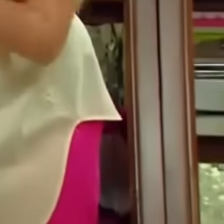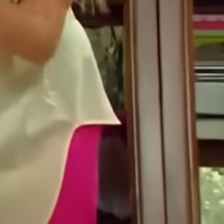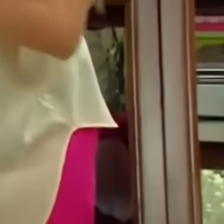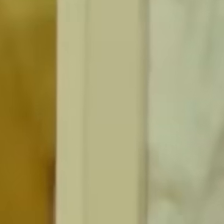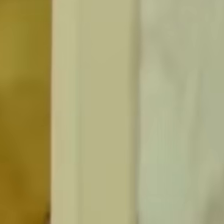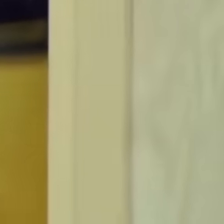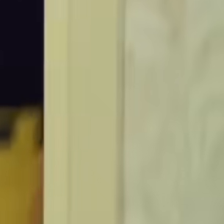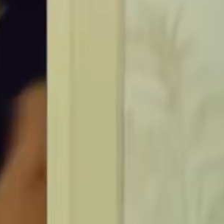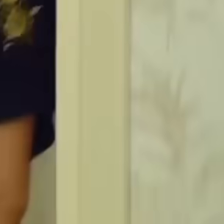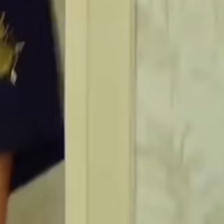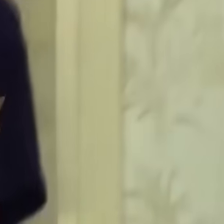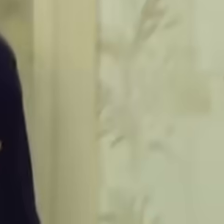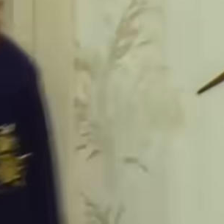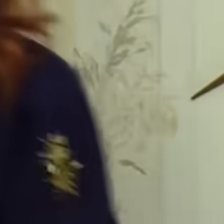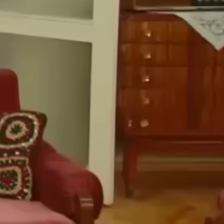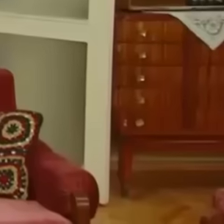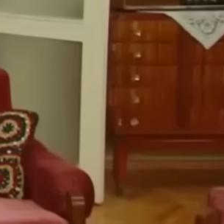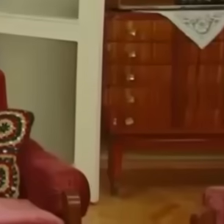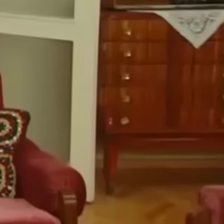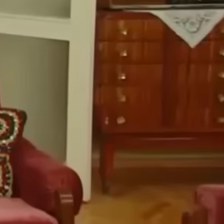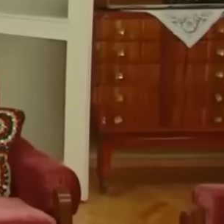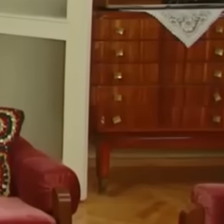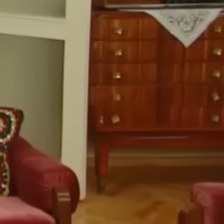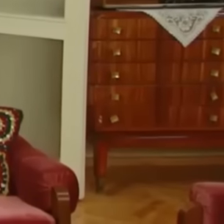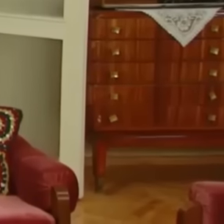Gülden ve Ahmet el ele portmantoya yürüyorlar.